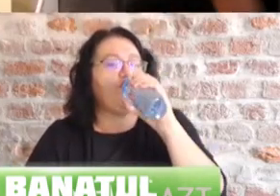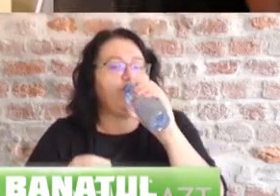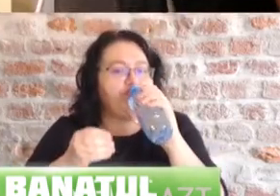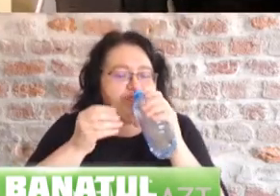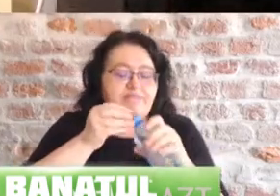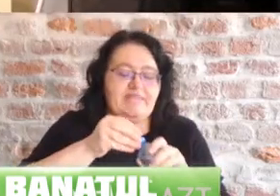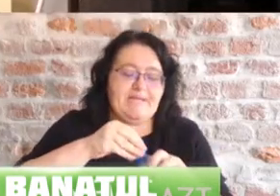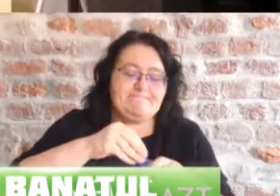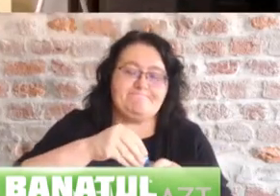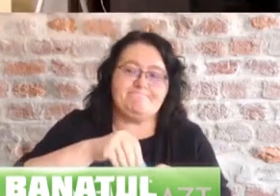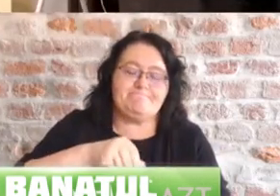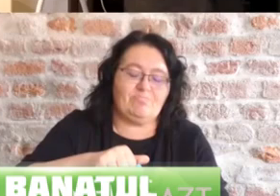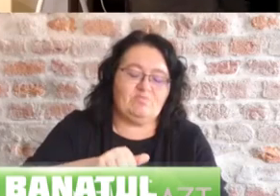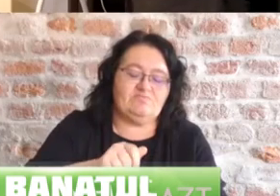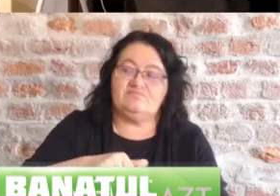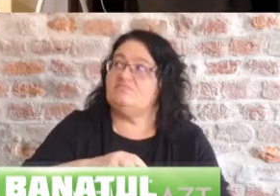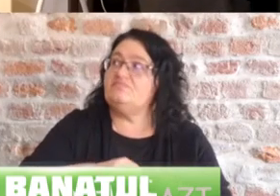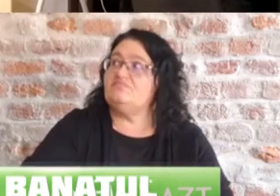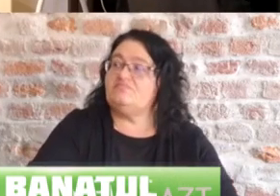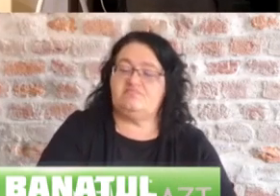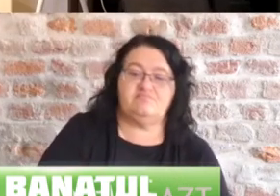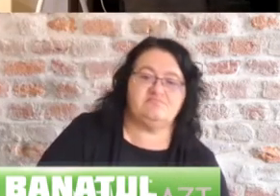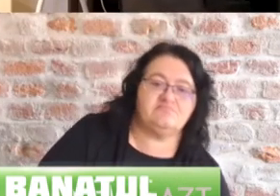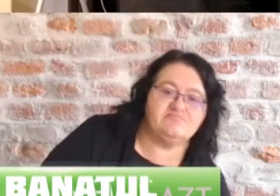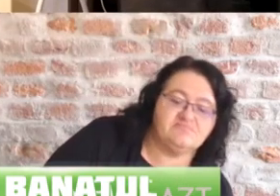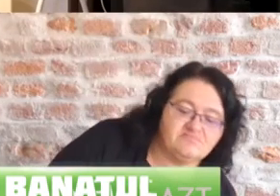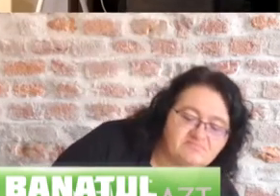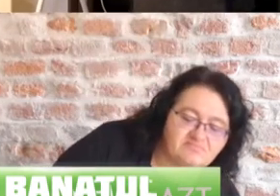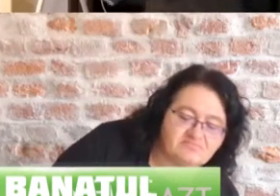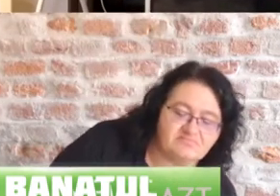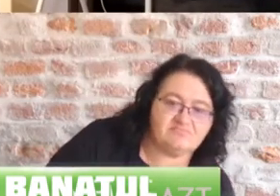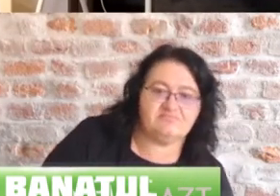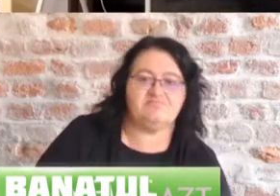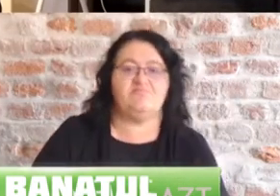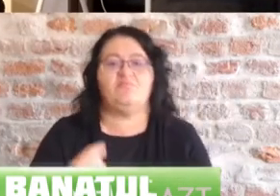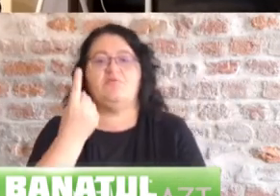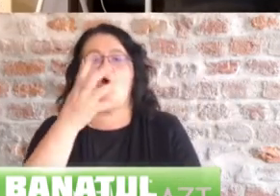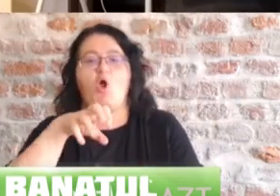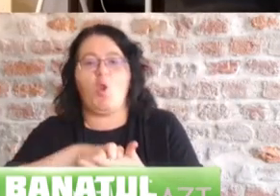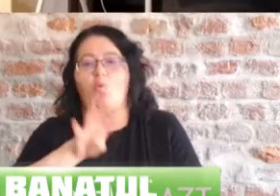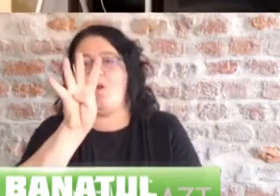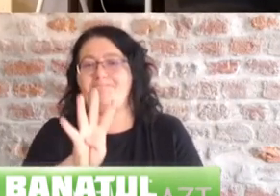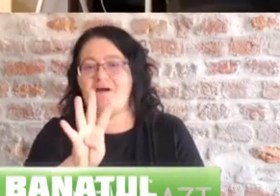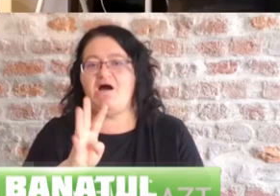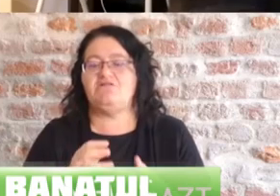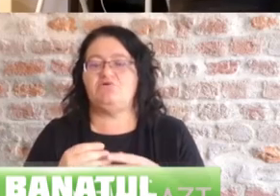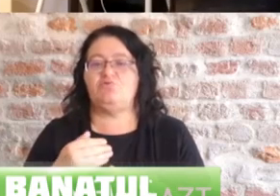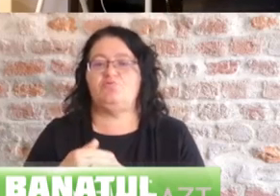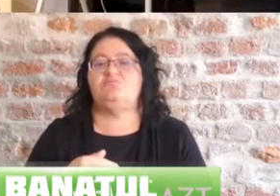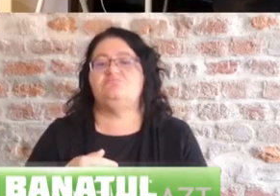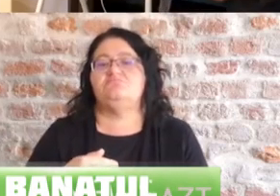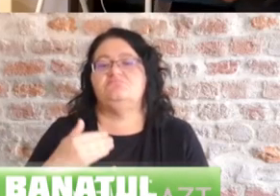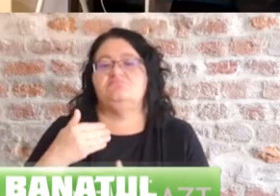Invit pe Ciprian Cădaru să prezinte mențiunea a doua, adică mențiunea întâi, de fapt. Locul 4, mențiunea întâi.